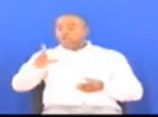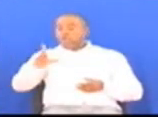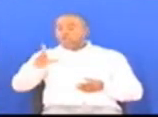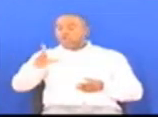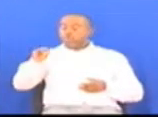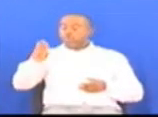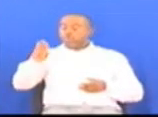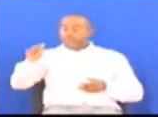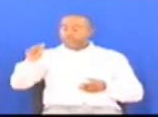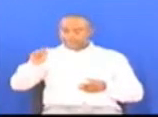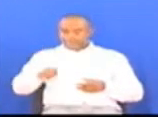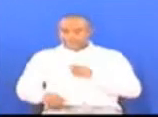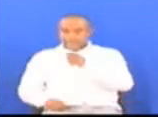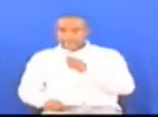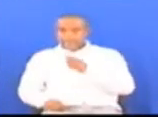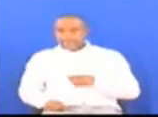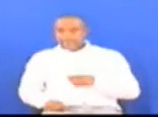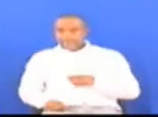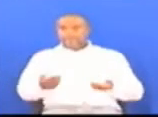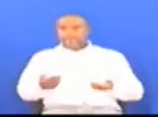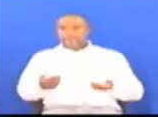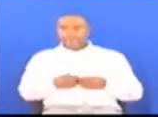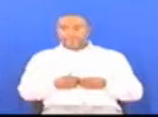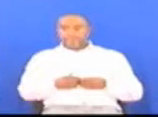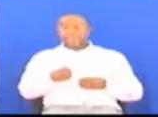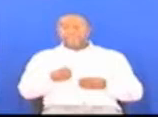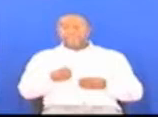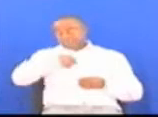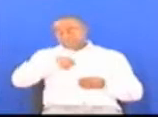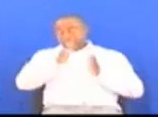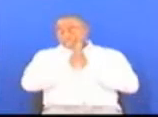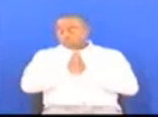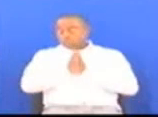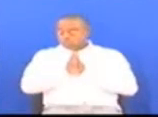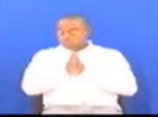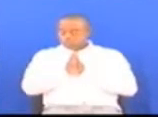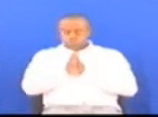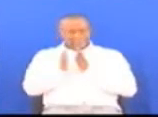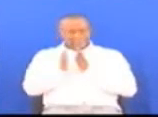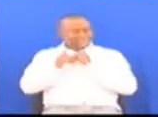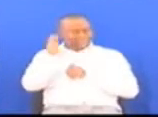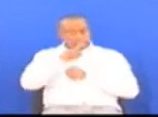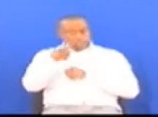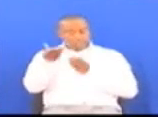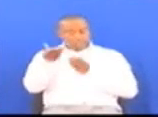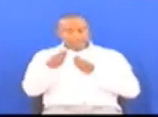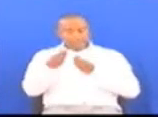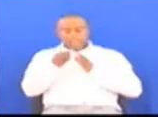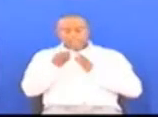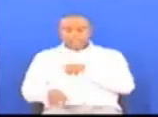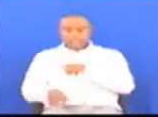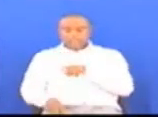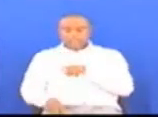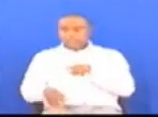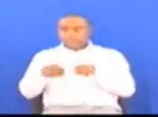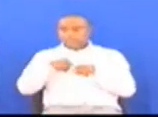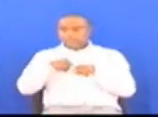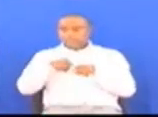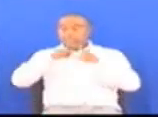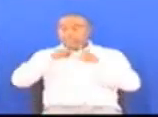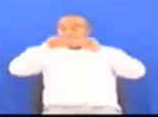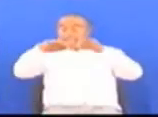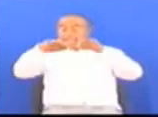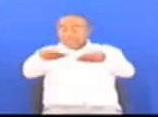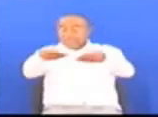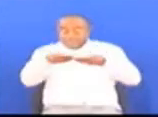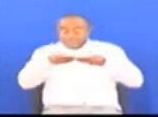Malizia Mheshimiwa Profesa. Mheshimiwa Spika, nakushukuru sana kwa kunipa nafasi, na ninaipokea kwa mikono